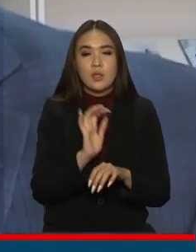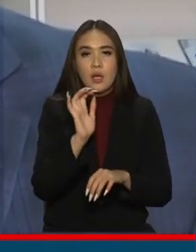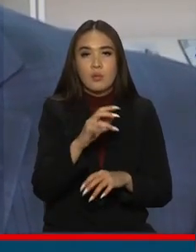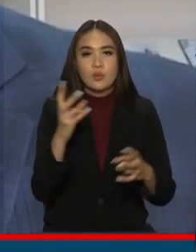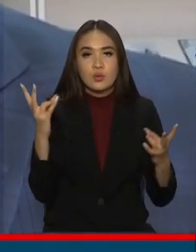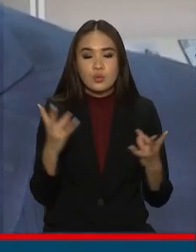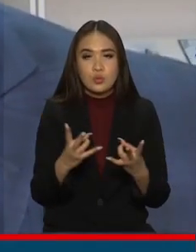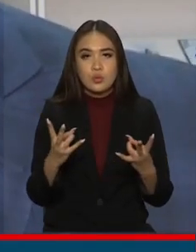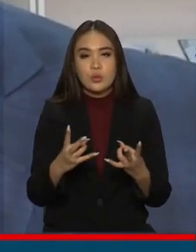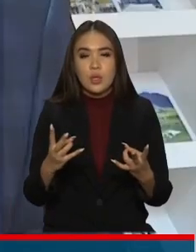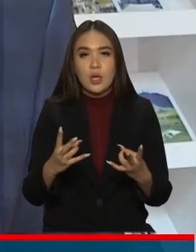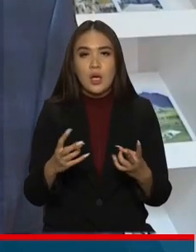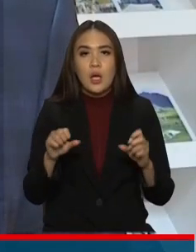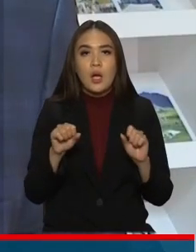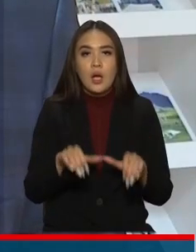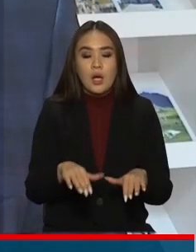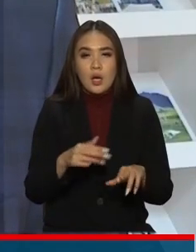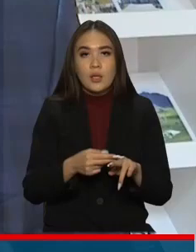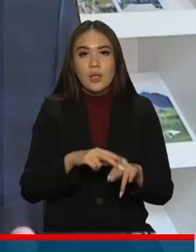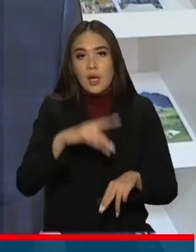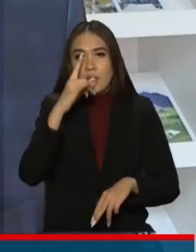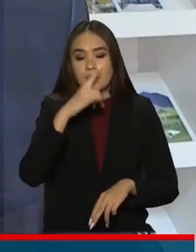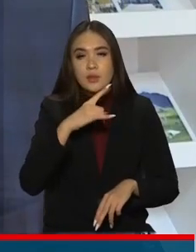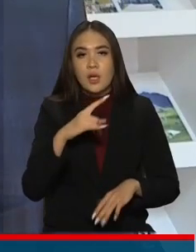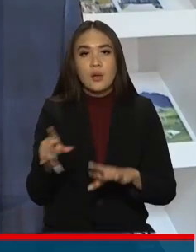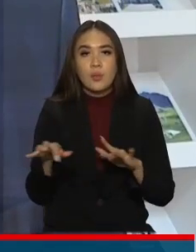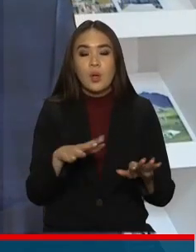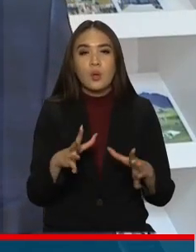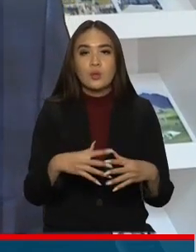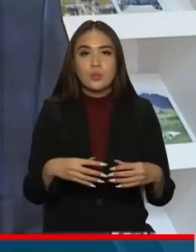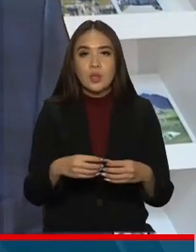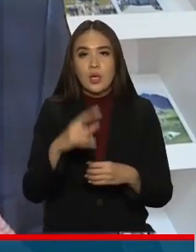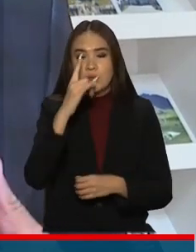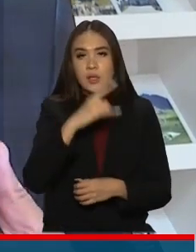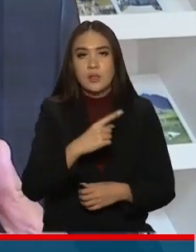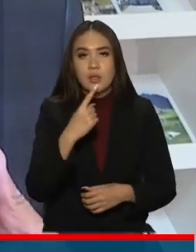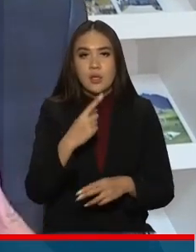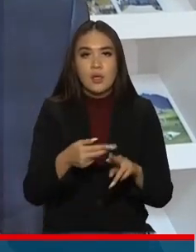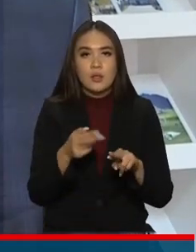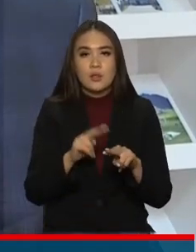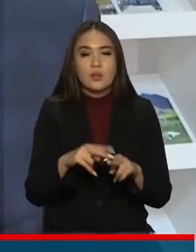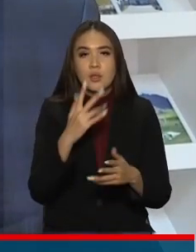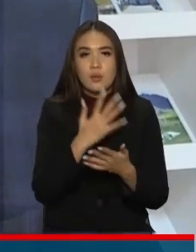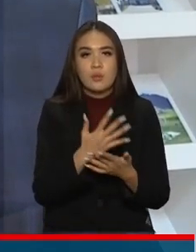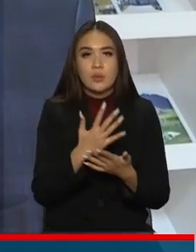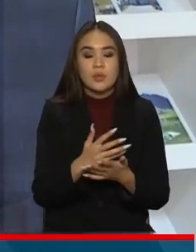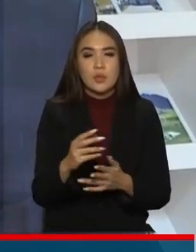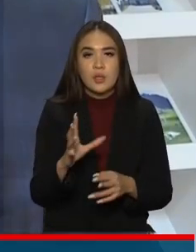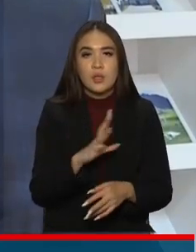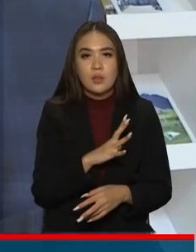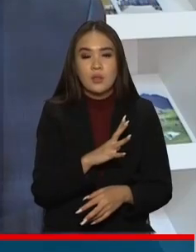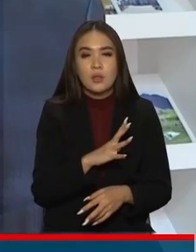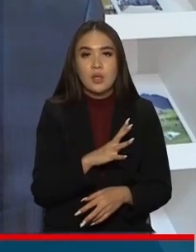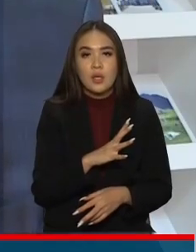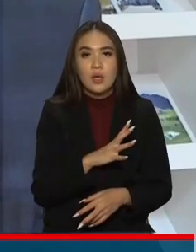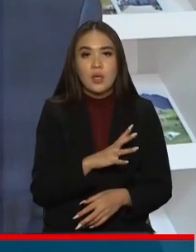бір жоба қабылдану керек. Орыс тілді қазақтардың отбасына қазақ тілінде сөйлейтін баланы алып келмейінше, біз ана